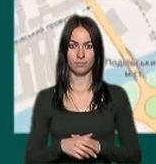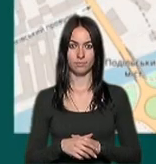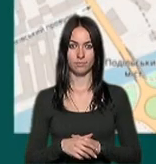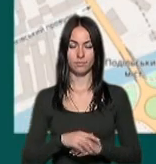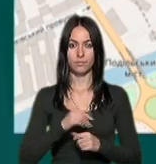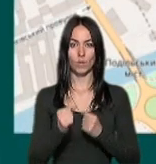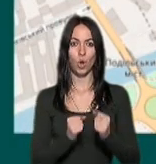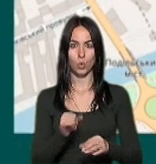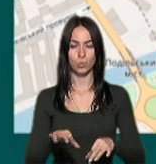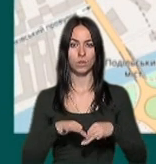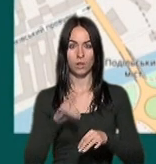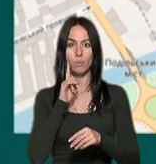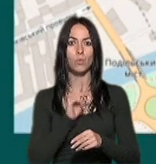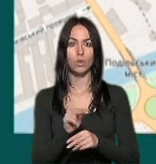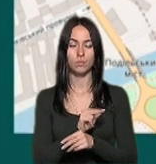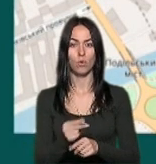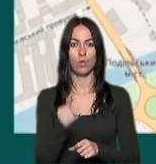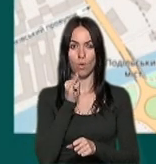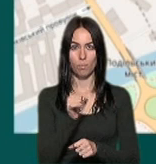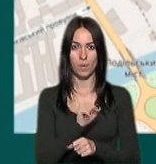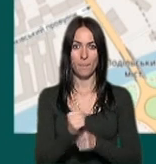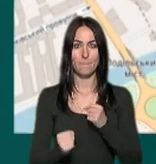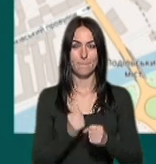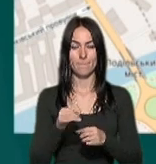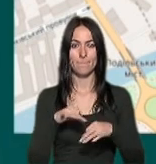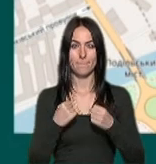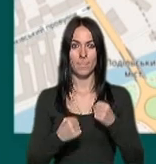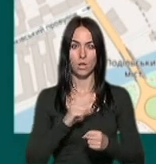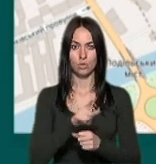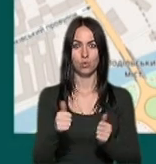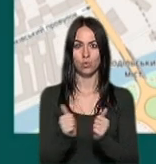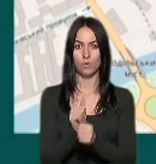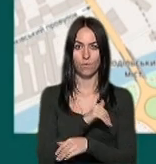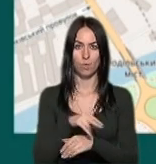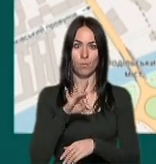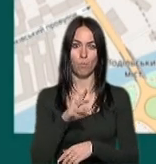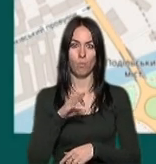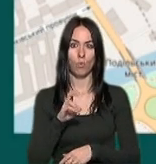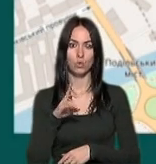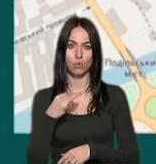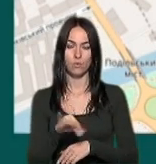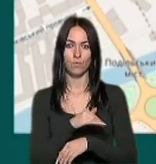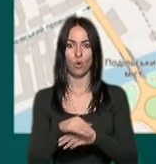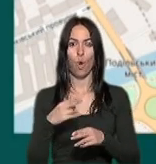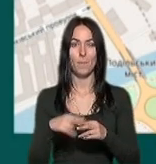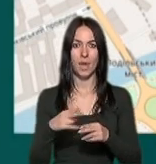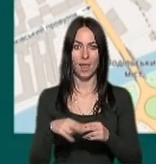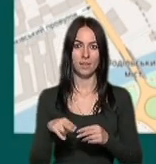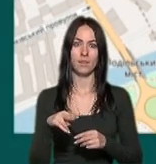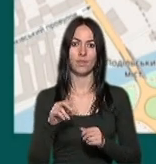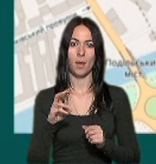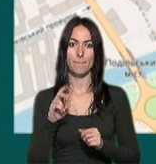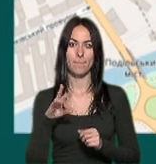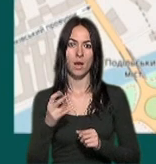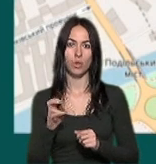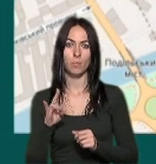Рух транспорту на час ремонту обмежили. Машини їдуть сусідніми вулицями. Це проспект Московський, вулиці Кооперативна, Малом'ясницька, провулок